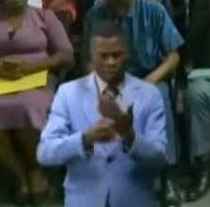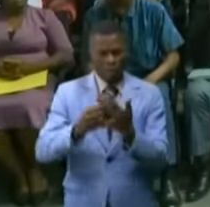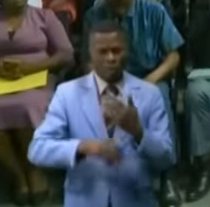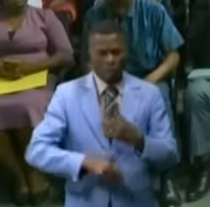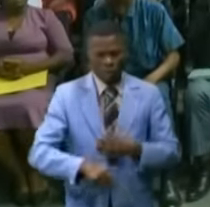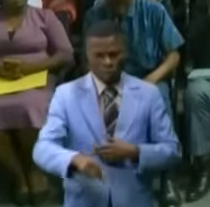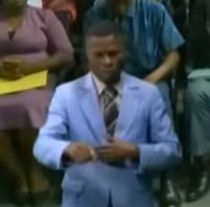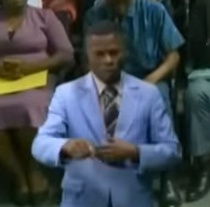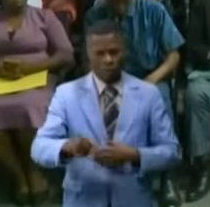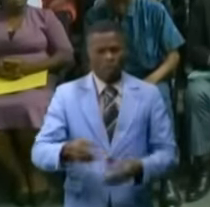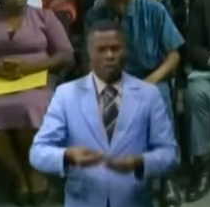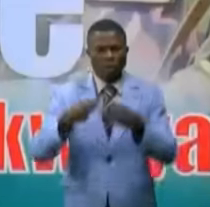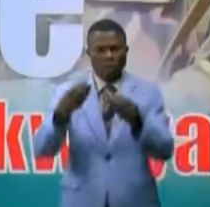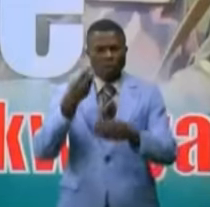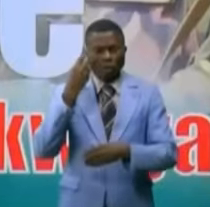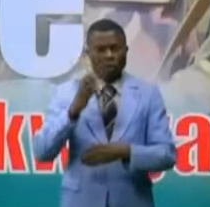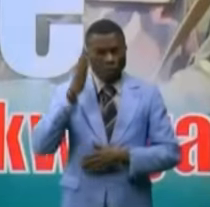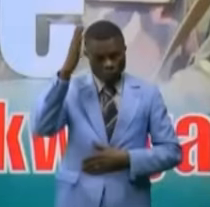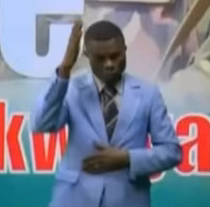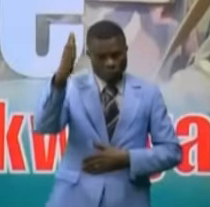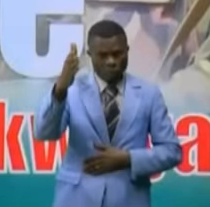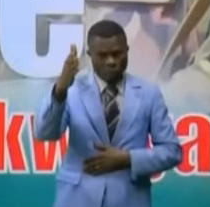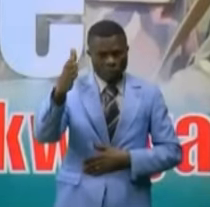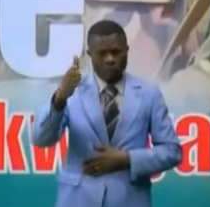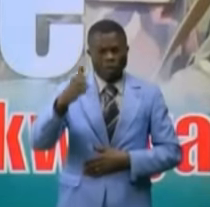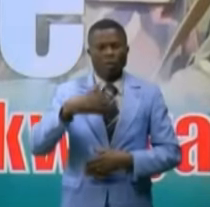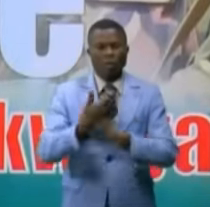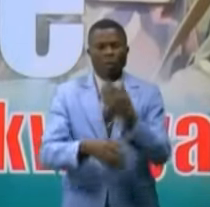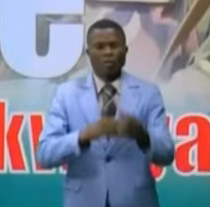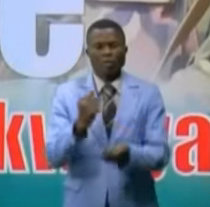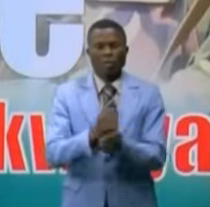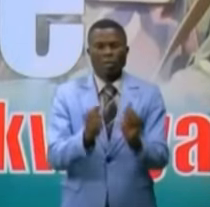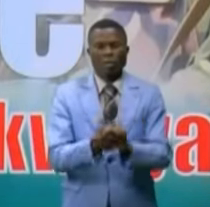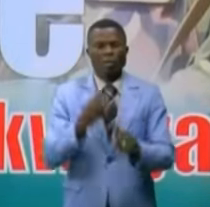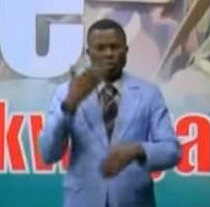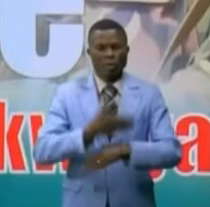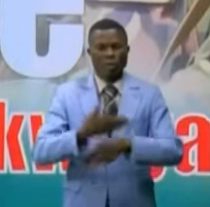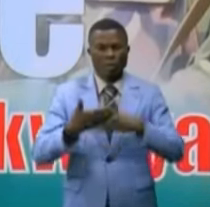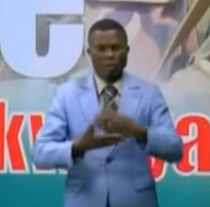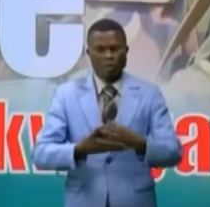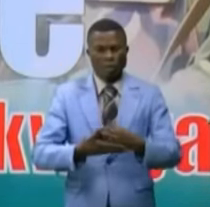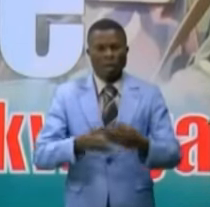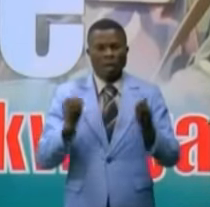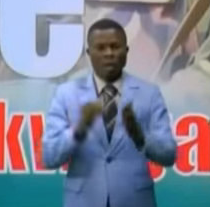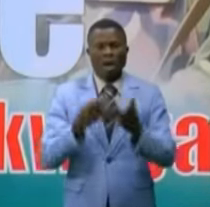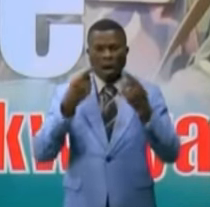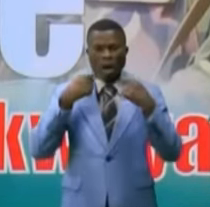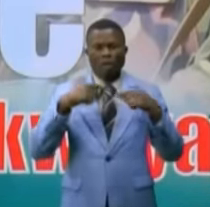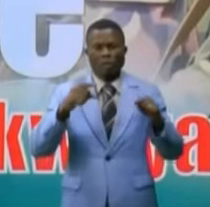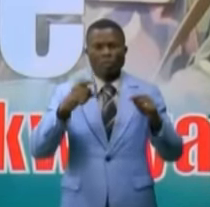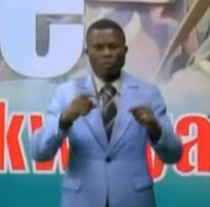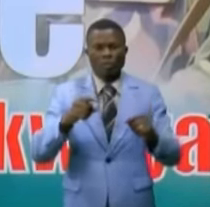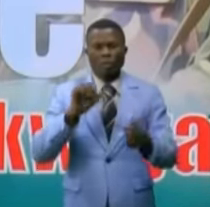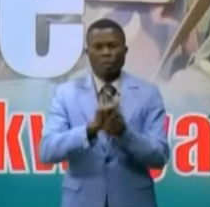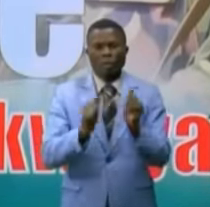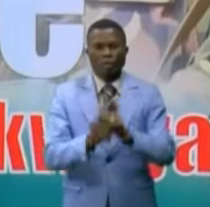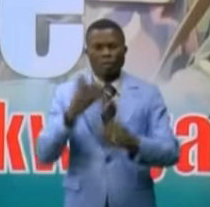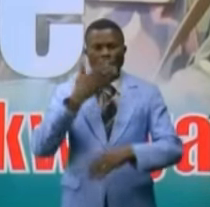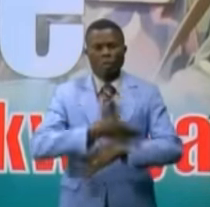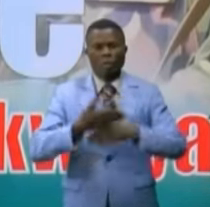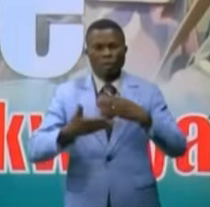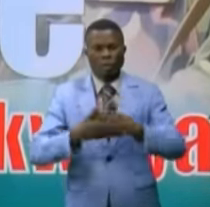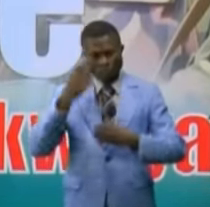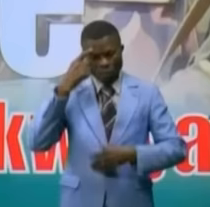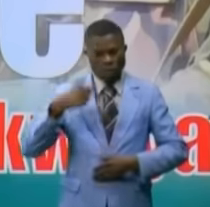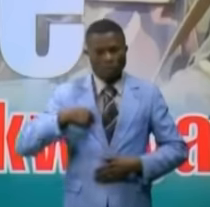et de donner les perspectives de ce qui se fait dans les secteurs des infrastructures. Je dois rappeler que les secteurs des infrastructures pour